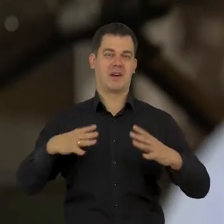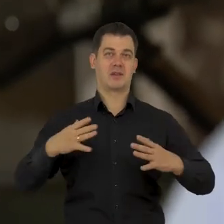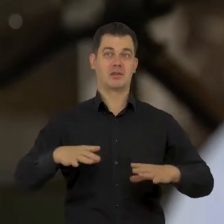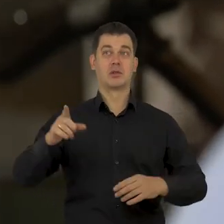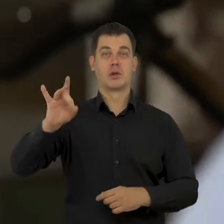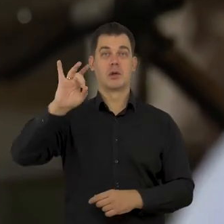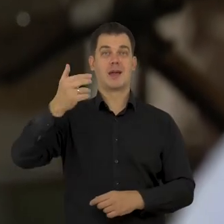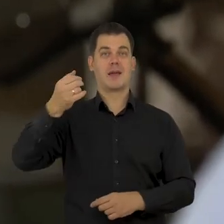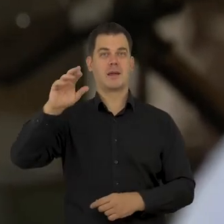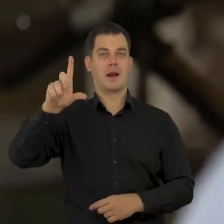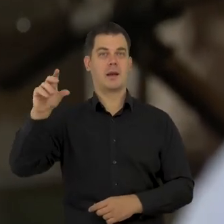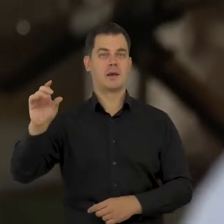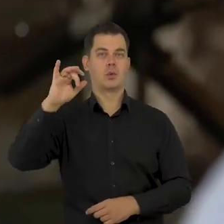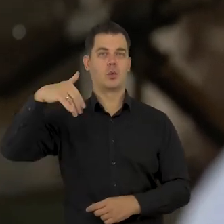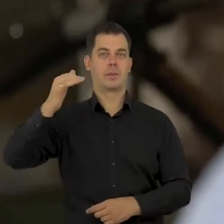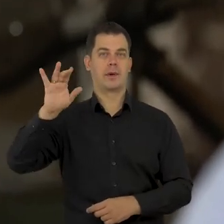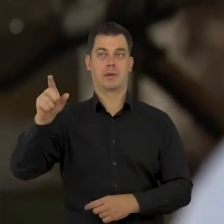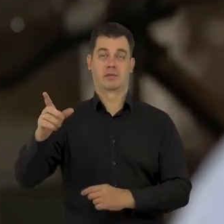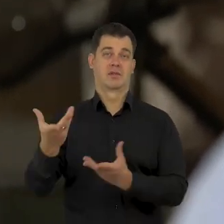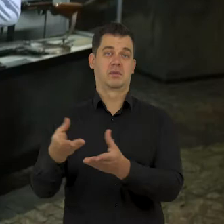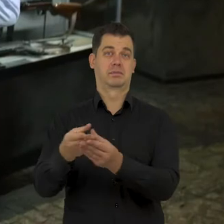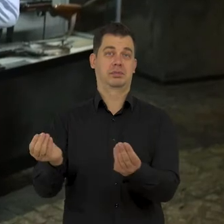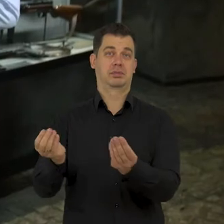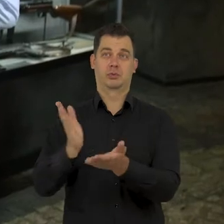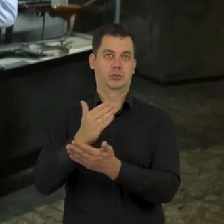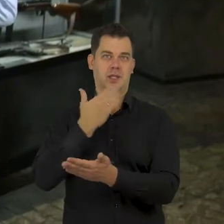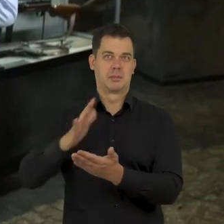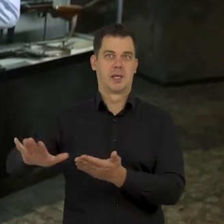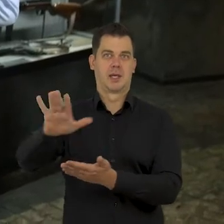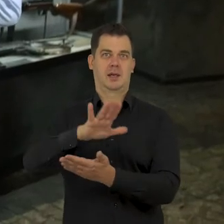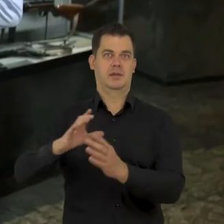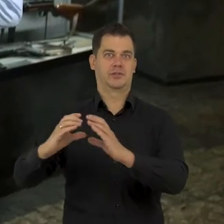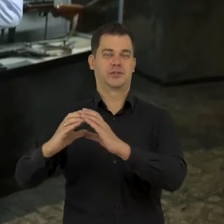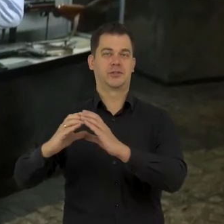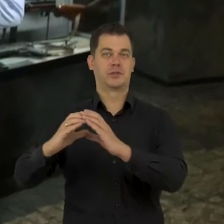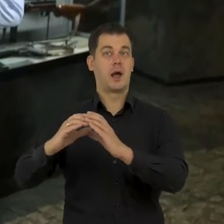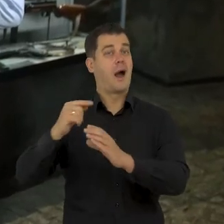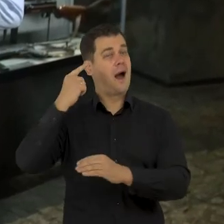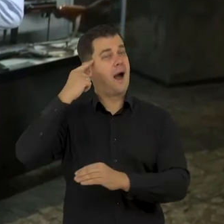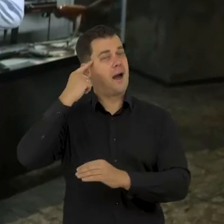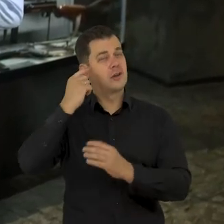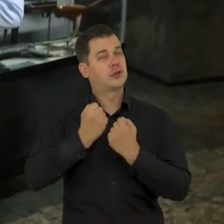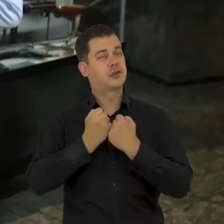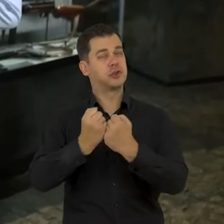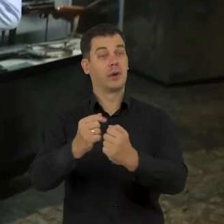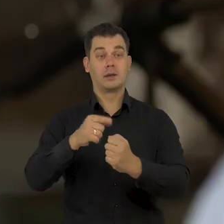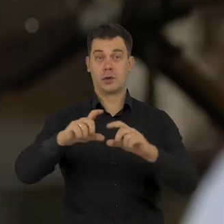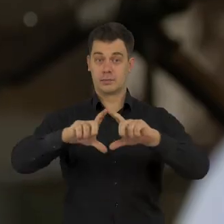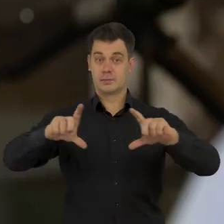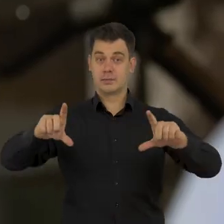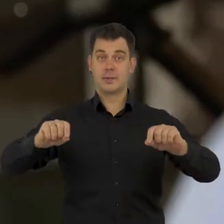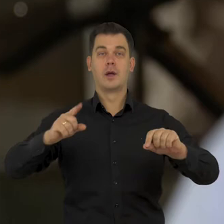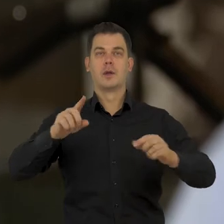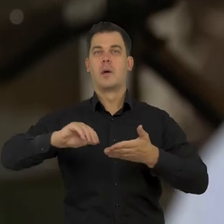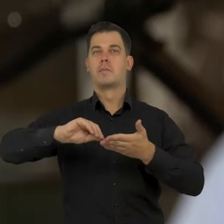Generalne gubernatorstwo przestało w ogóle istnieć, więc to nie miało żadnego znaczenia. Natomiast stało się to takim symbolem sentymentalnym. Mianowicie na tych